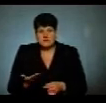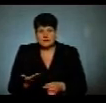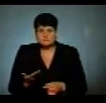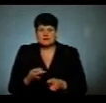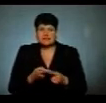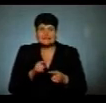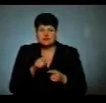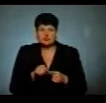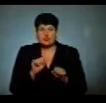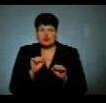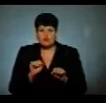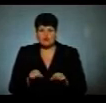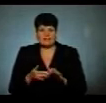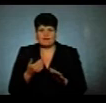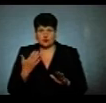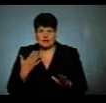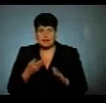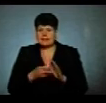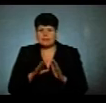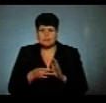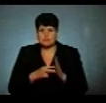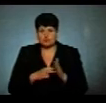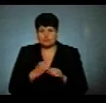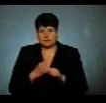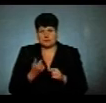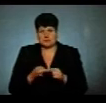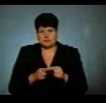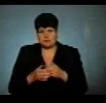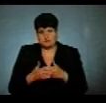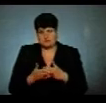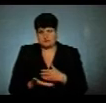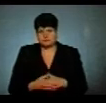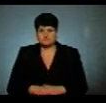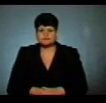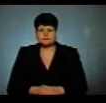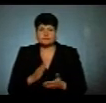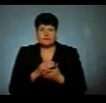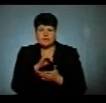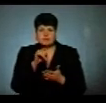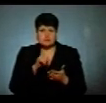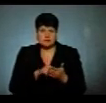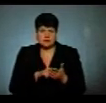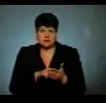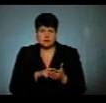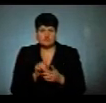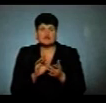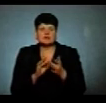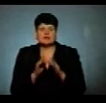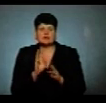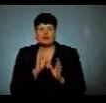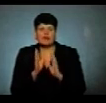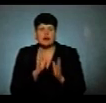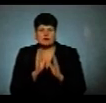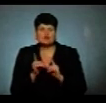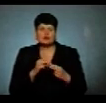таку можливість не виключаємо, але не плануємо це робити сьогодні-завтра найближчим часом. І маємо запитання у соцмережі Facebook.